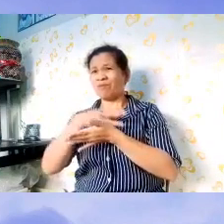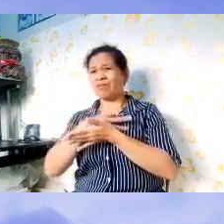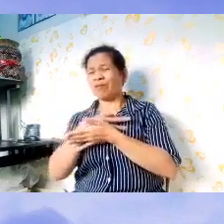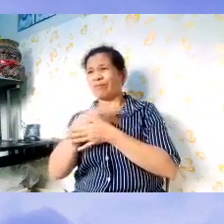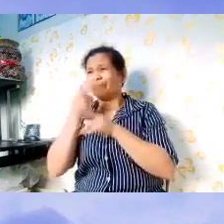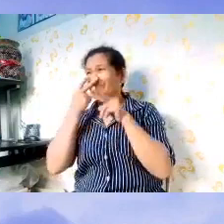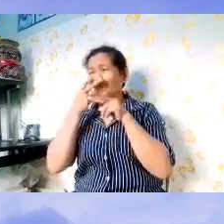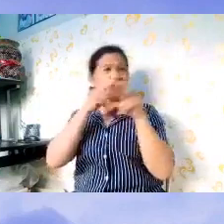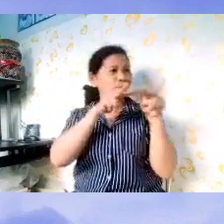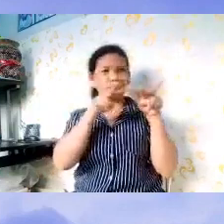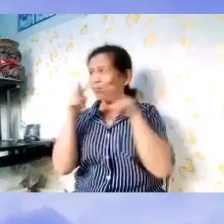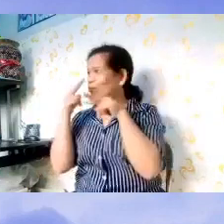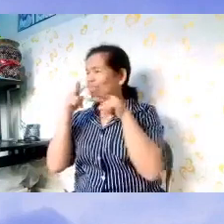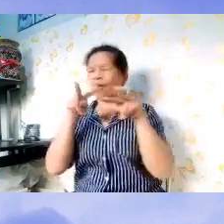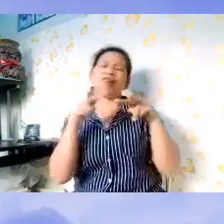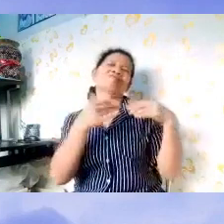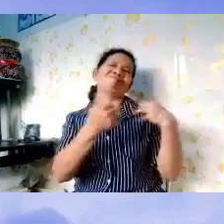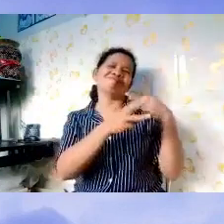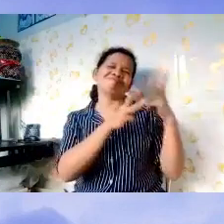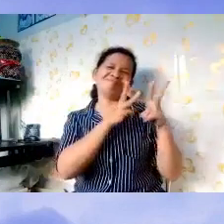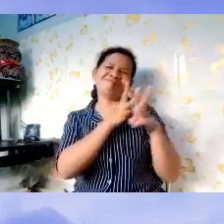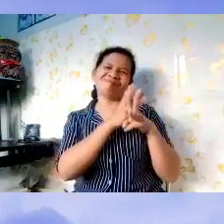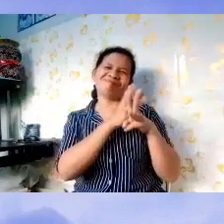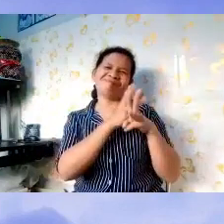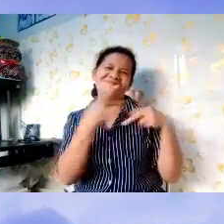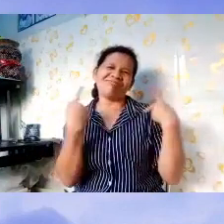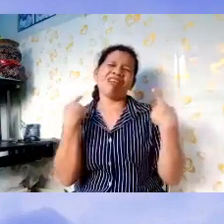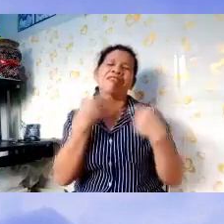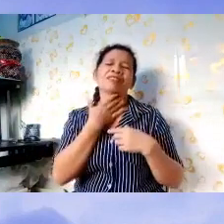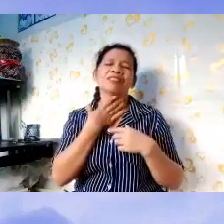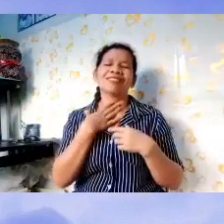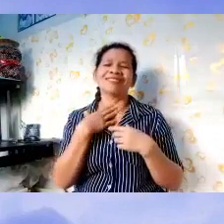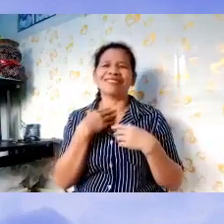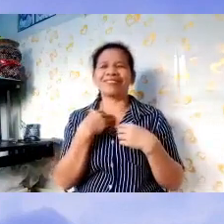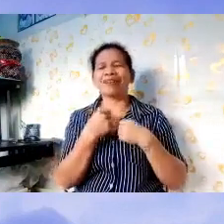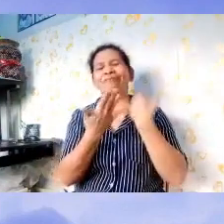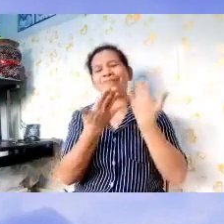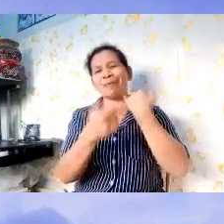sanlibutan, mga kapatid. Ano? So, yun.